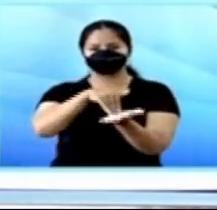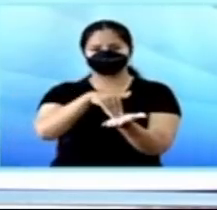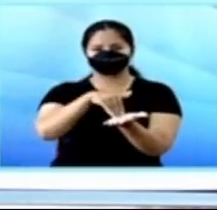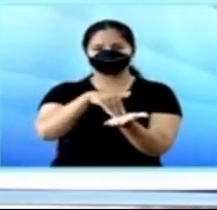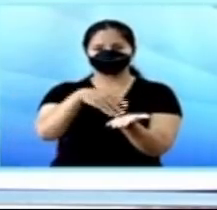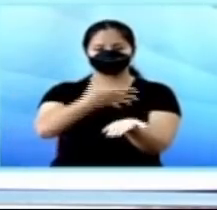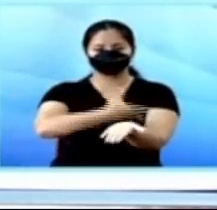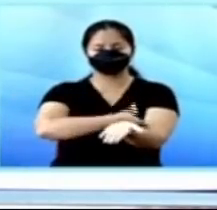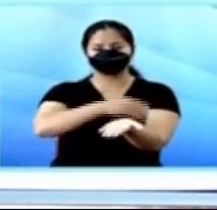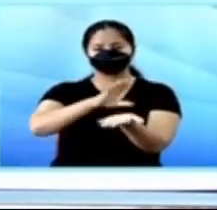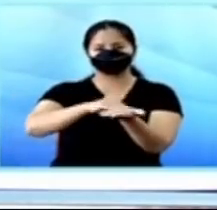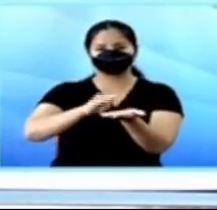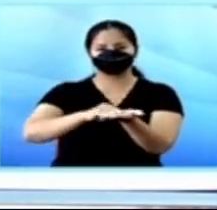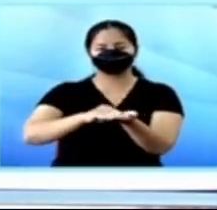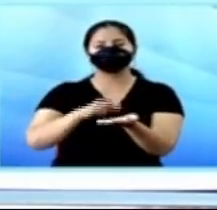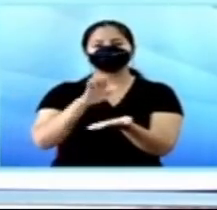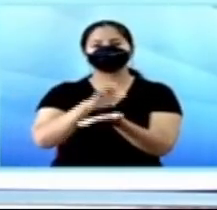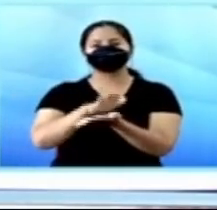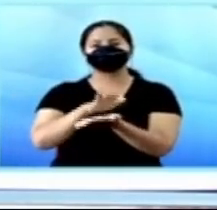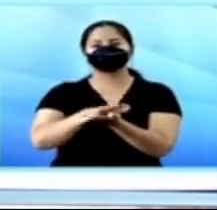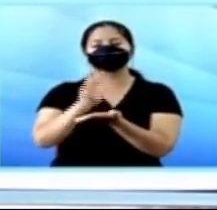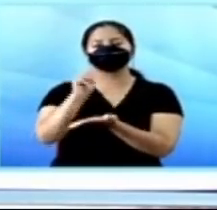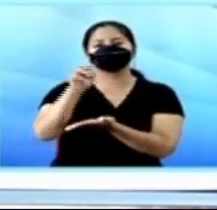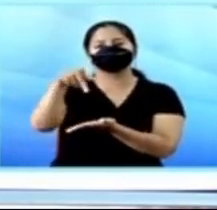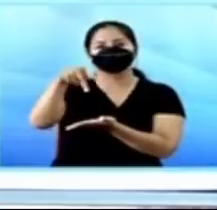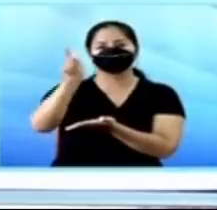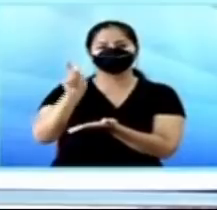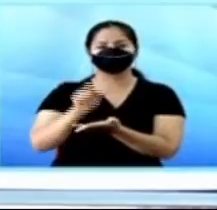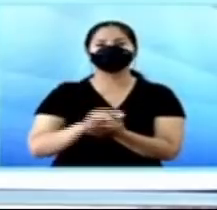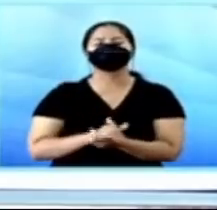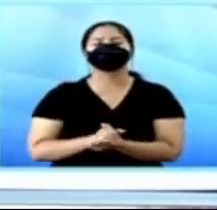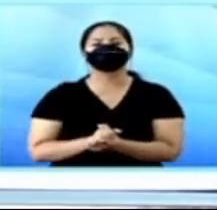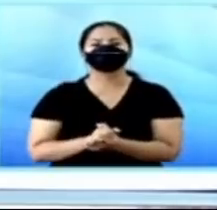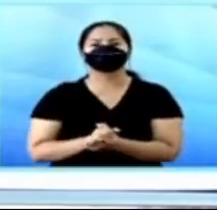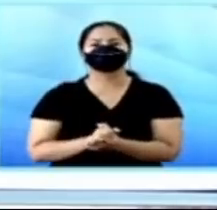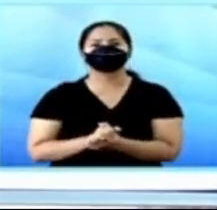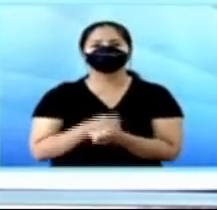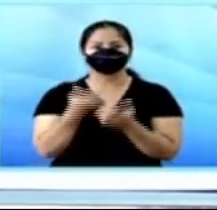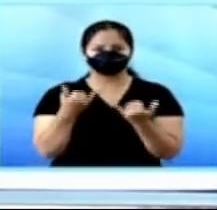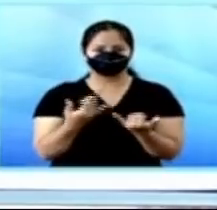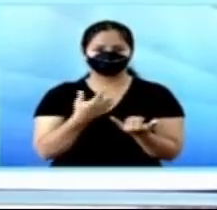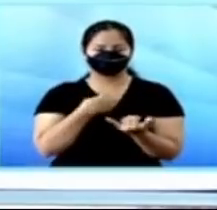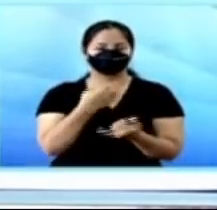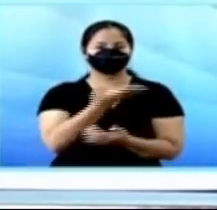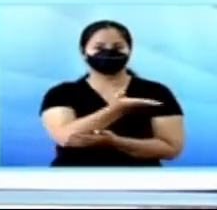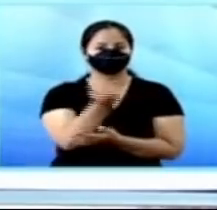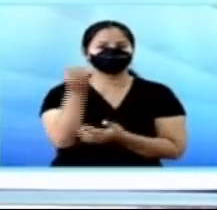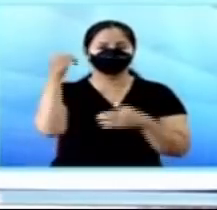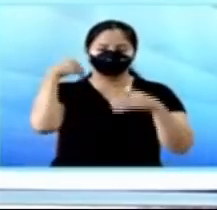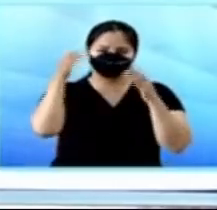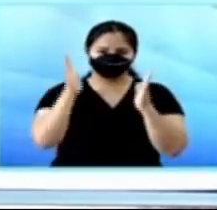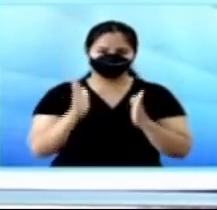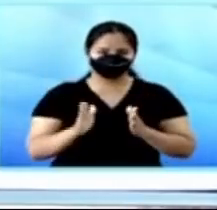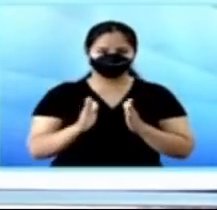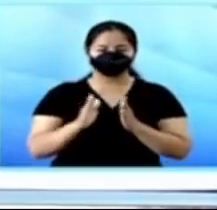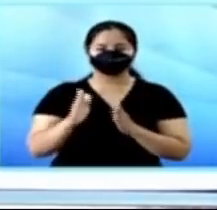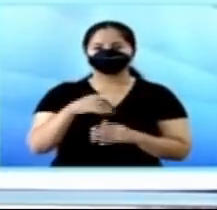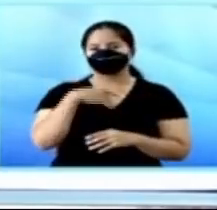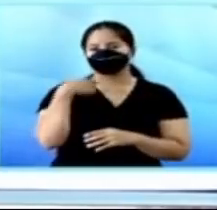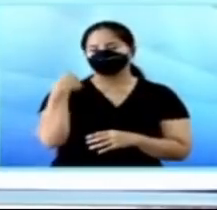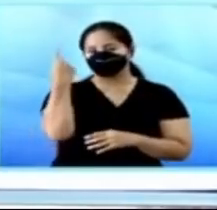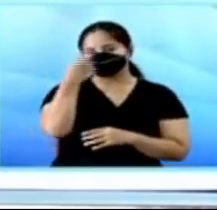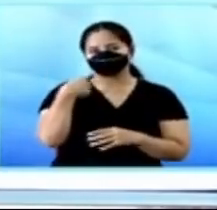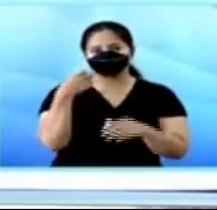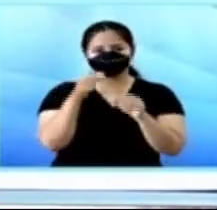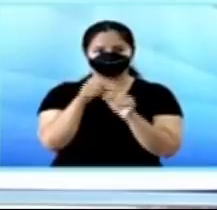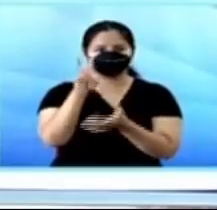มก็คือห้องเฮียนหมอป่ายสีโคตรเนาะดังนั้นก็อยากให้บรรดาท่านนี่ผู้ที่ว่าอยู่นครหล